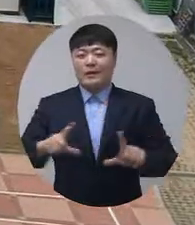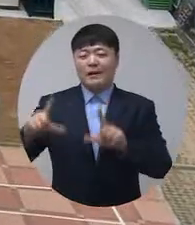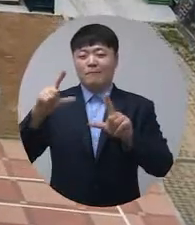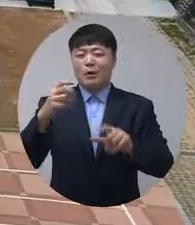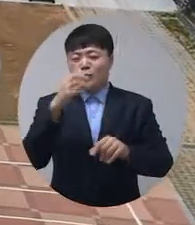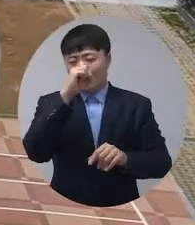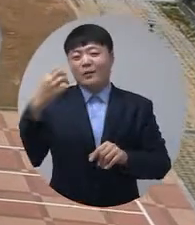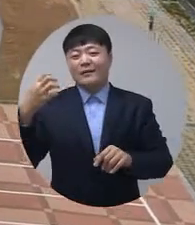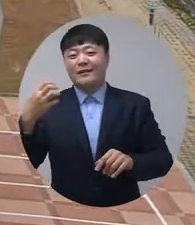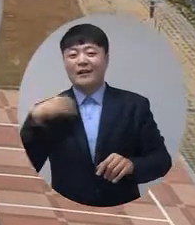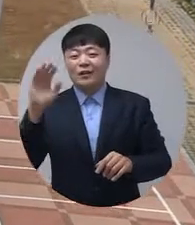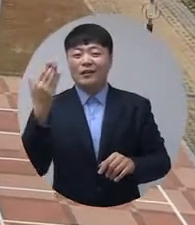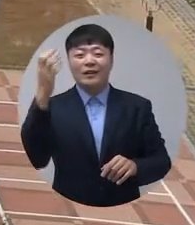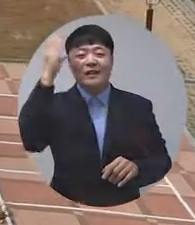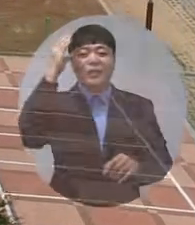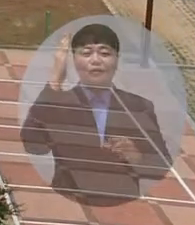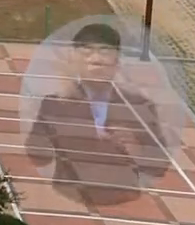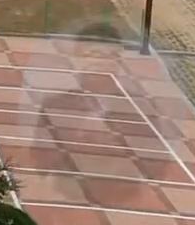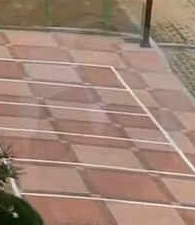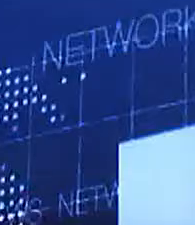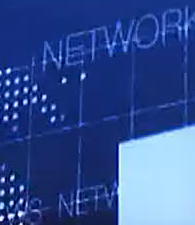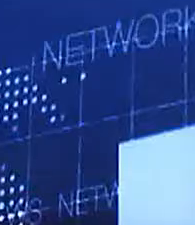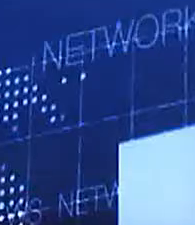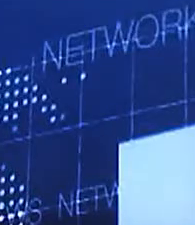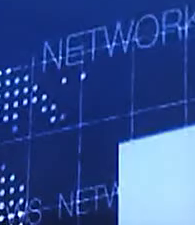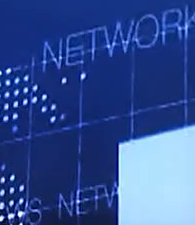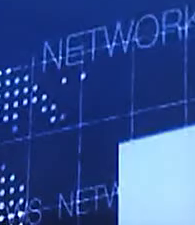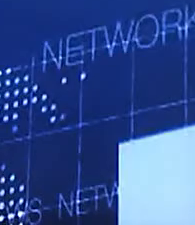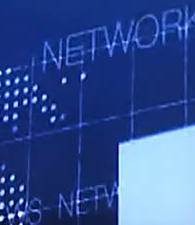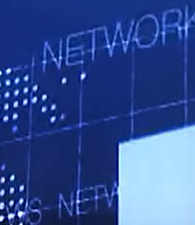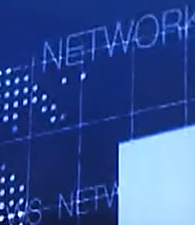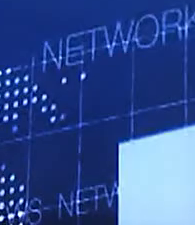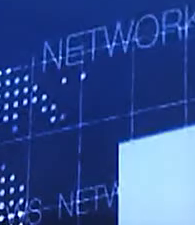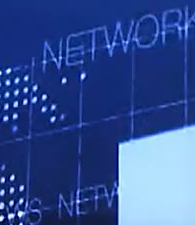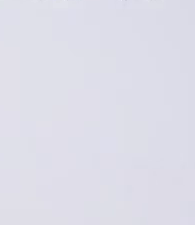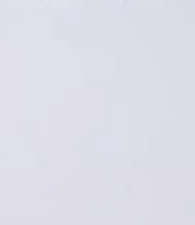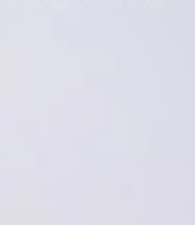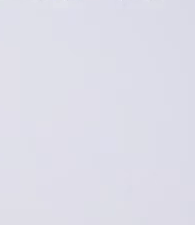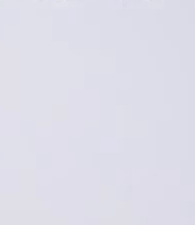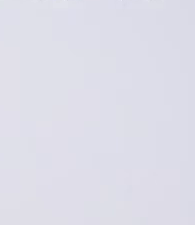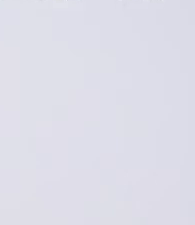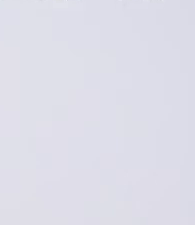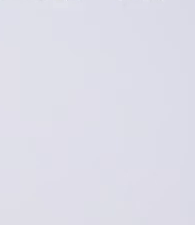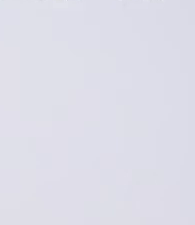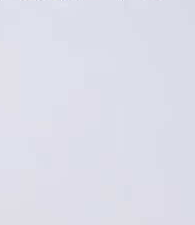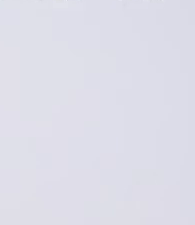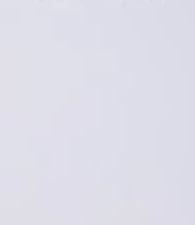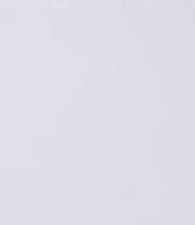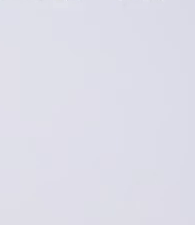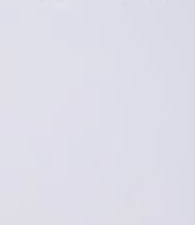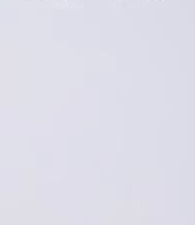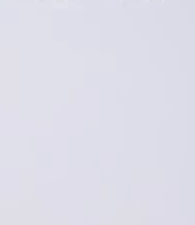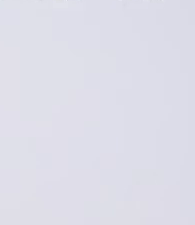큰 역할을 할 것으로 기대되고 있습니다 이어서 알림마당 입니다 인플루엔자 예방접종을